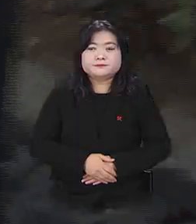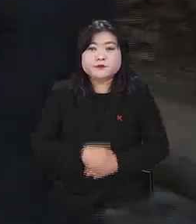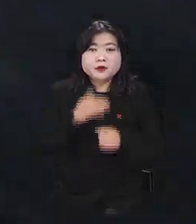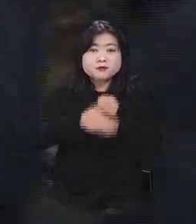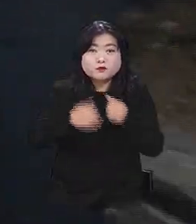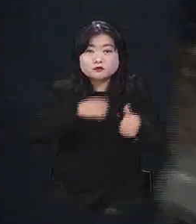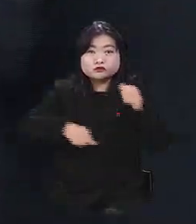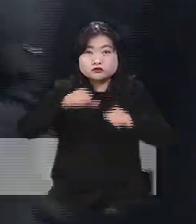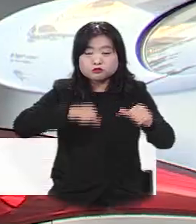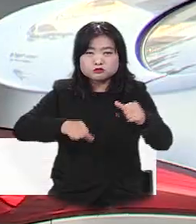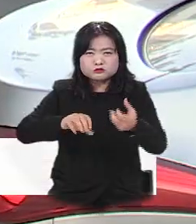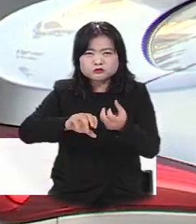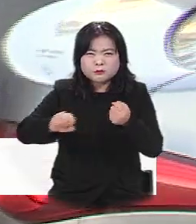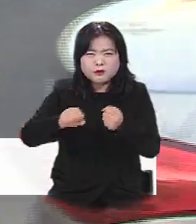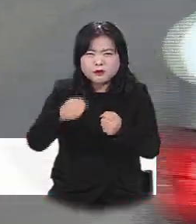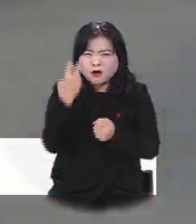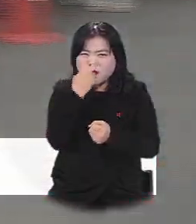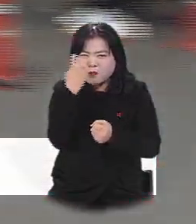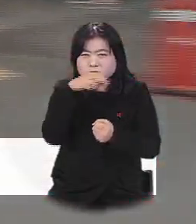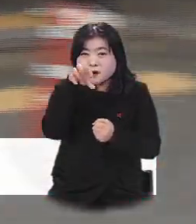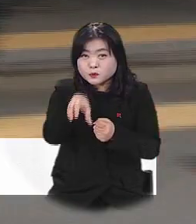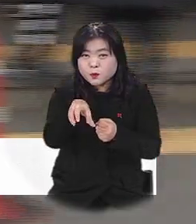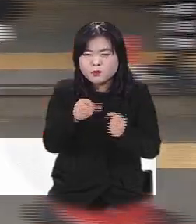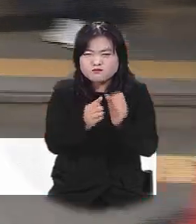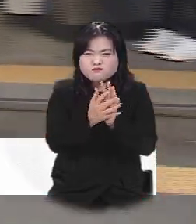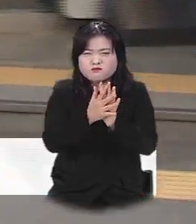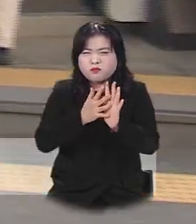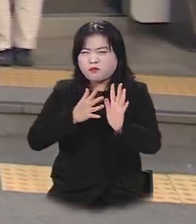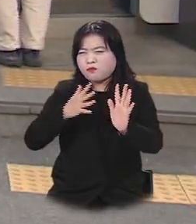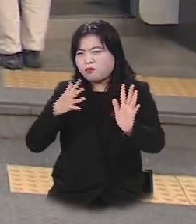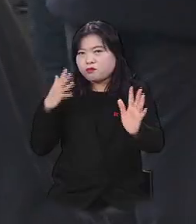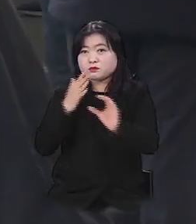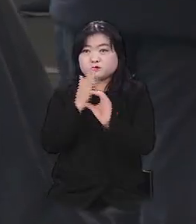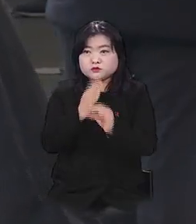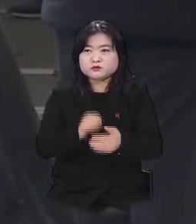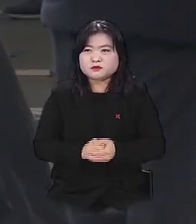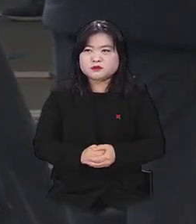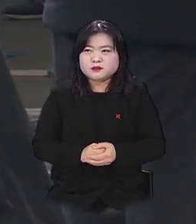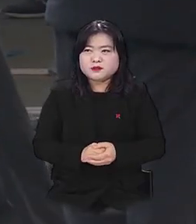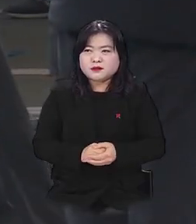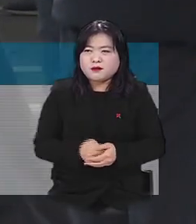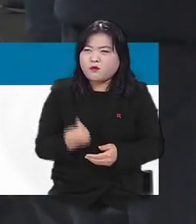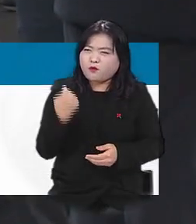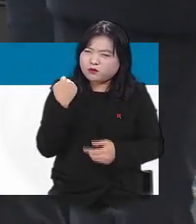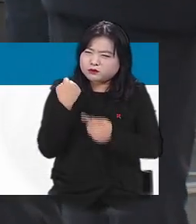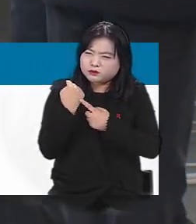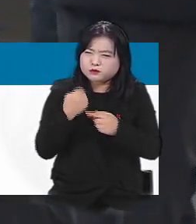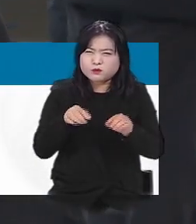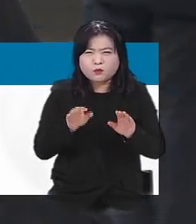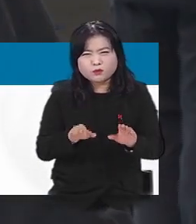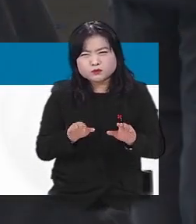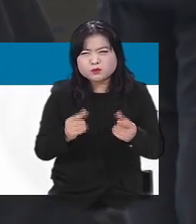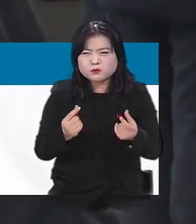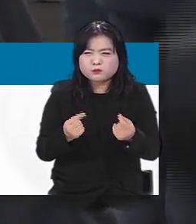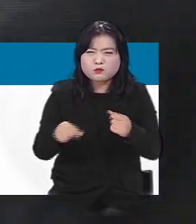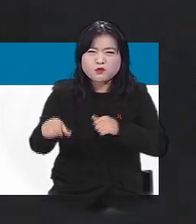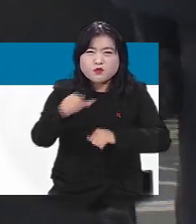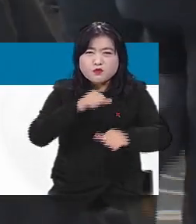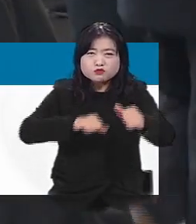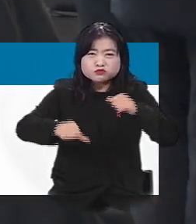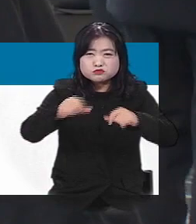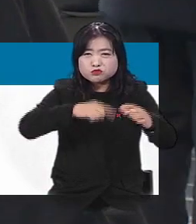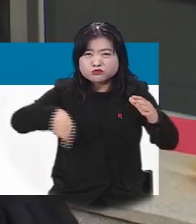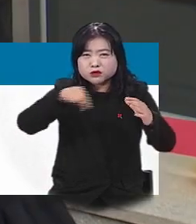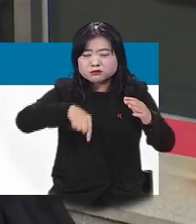대구 수성구 선별진료소 앞에 사람들이 길게 줄을 섰습니다. 어제도 그렇고 오늘도 그렇고 수성구에서